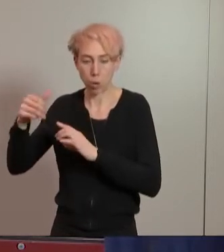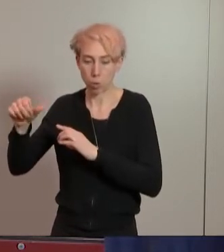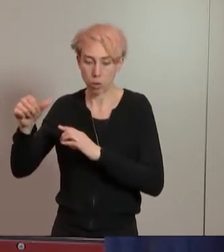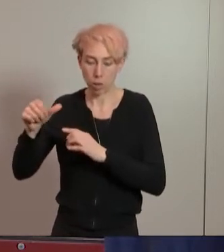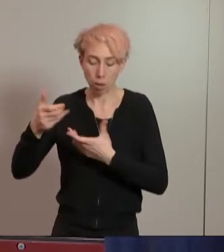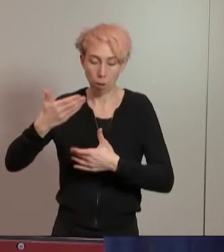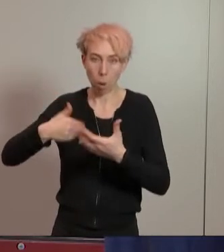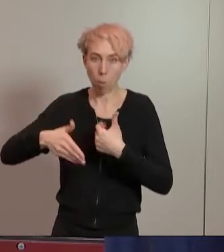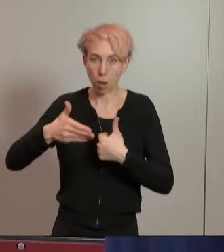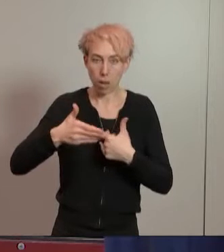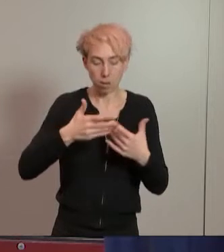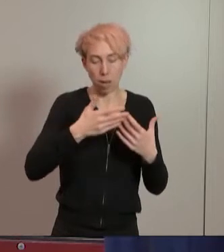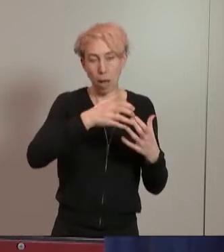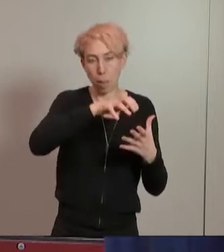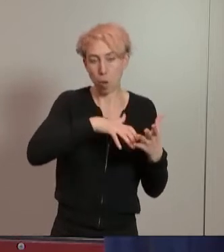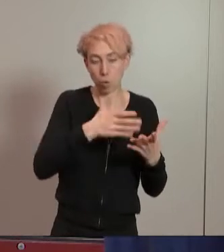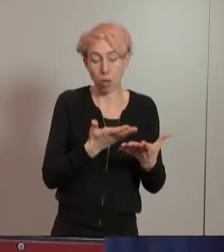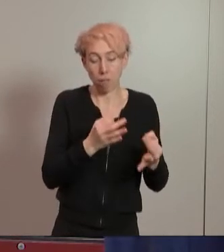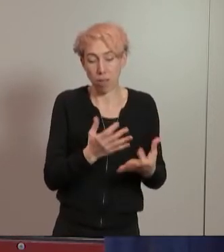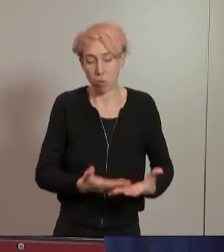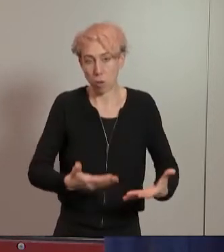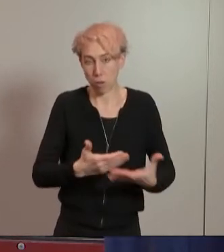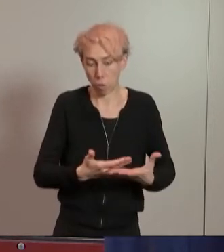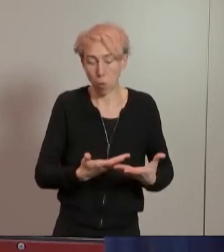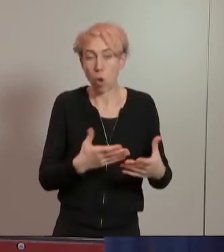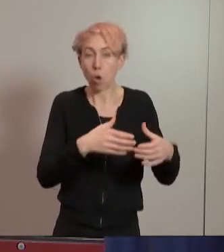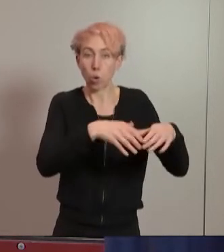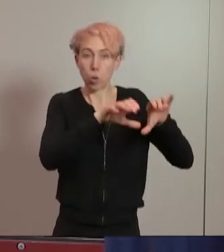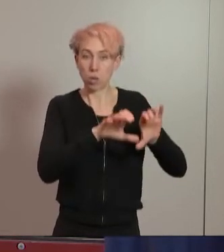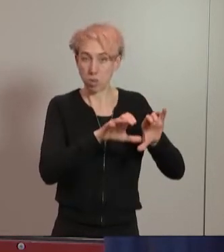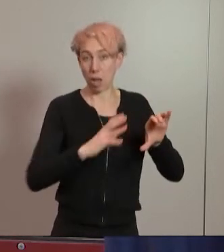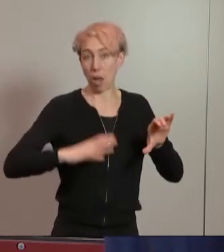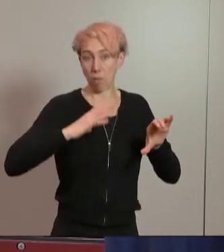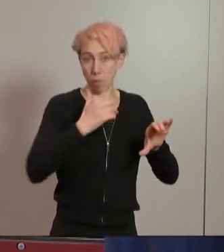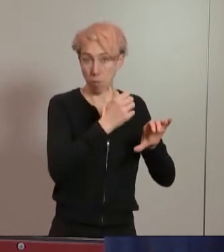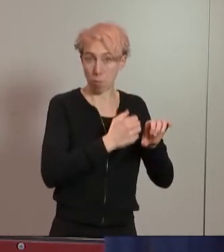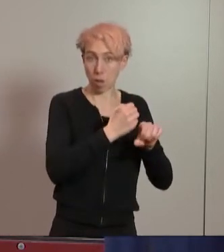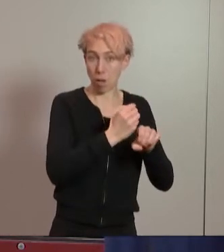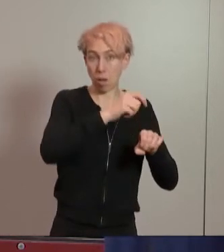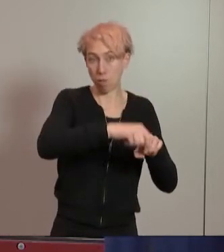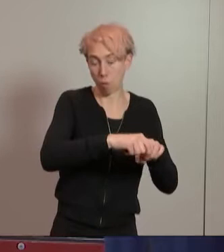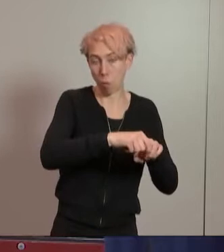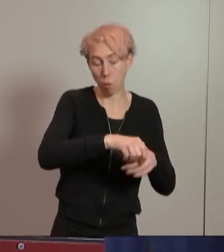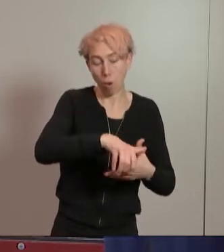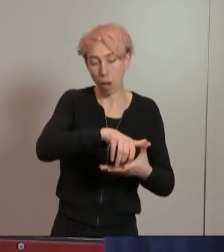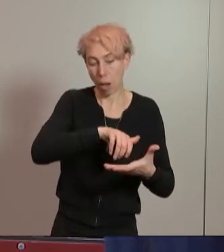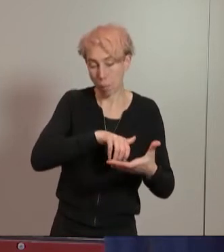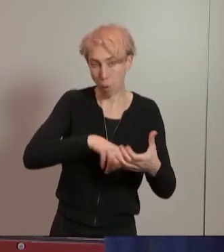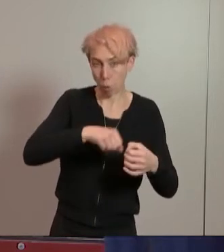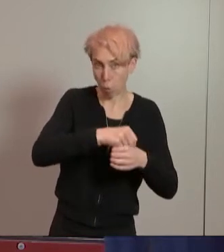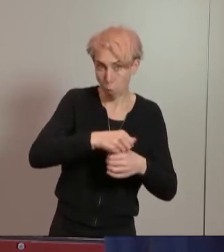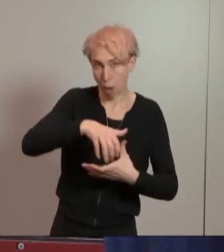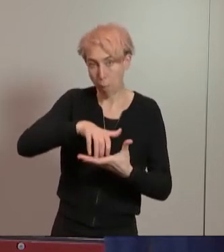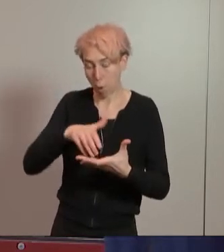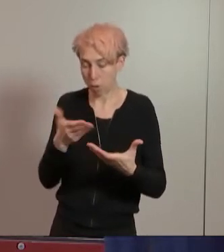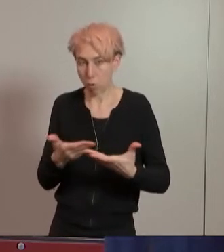la collectivité que les collectivités devaient précédemment établir. Le rapport regroupe le rapport de situation comparée, le